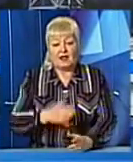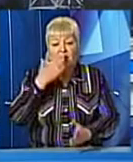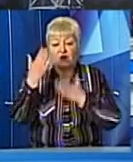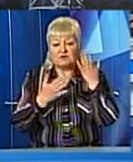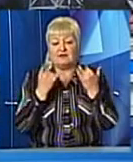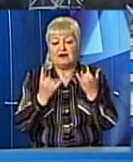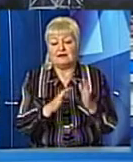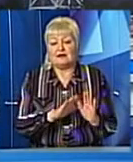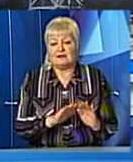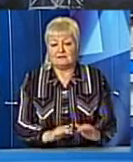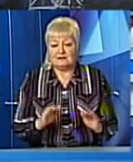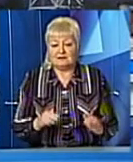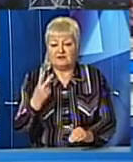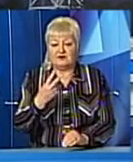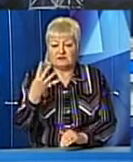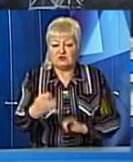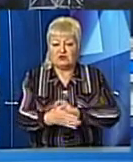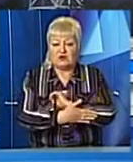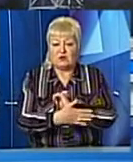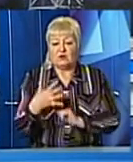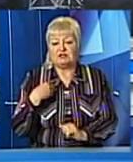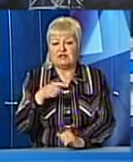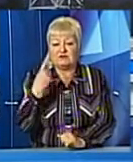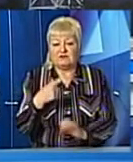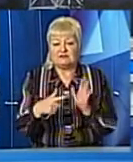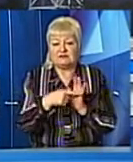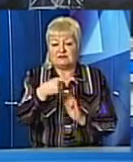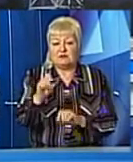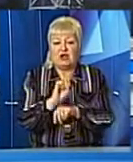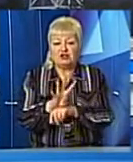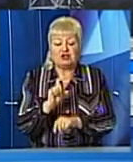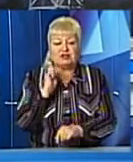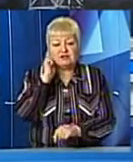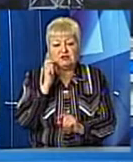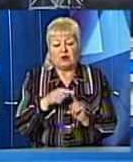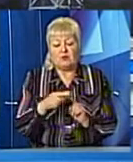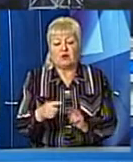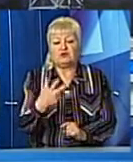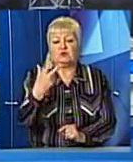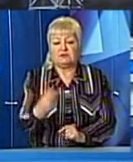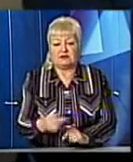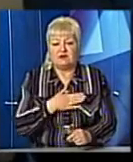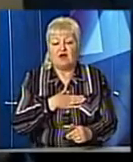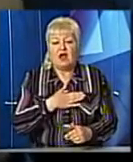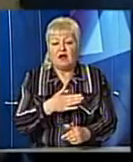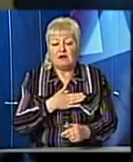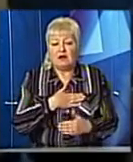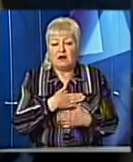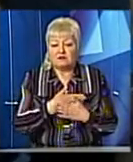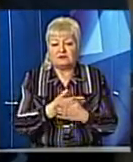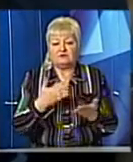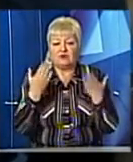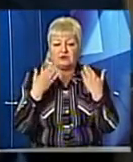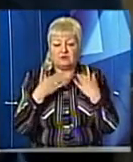Розваги для дітей. 24 школярі Львівщини від 7 до 14 років протягом 3 днів активно відпочивали за